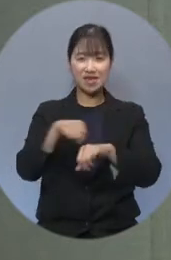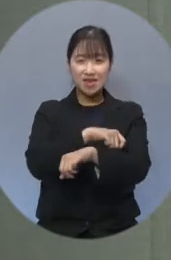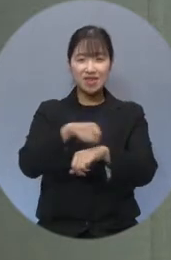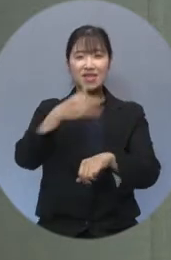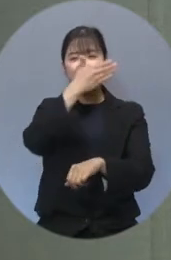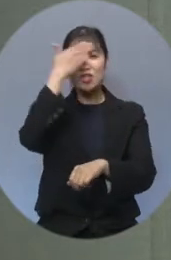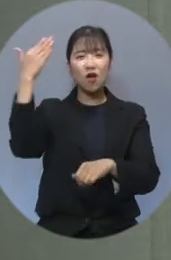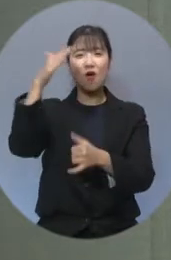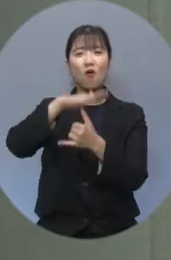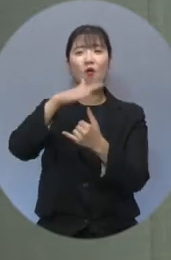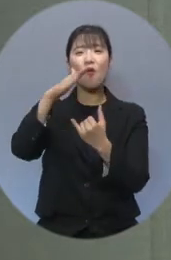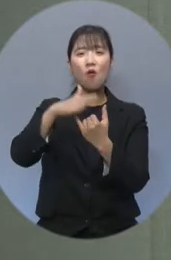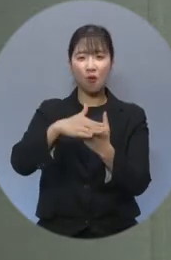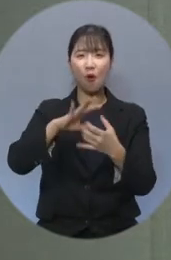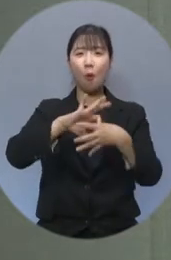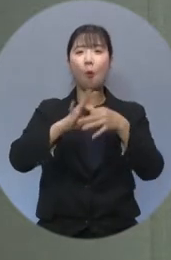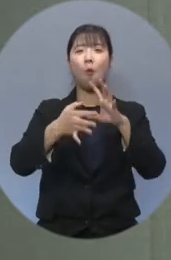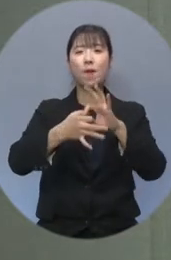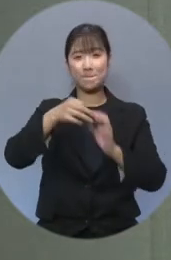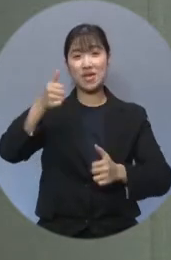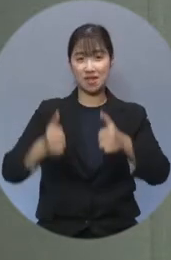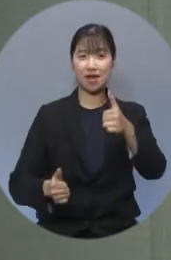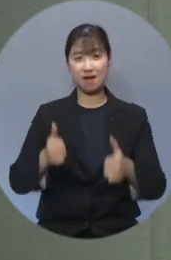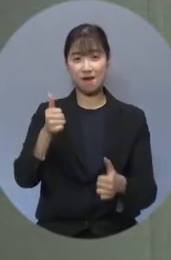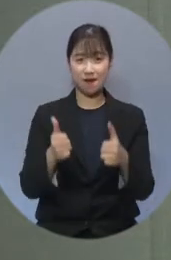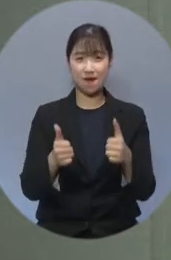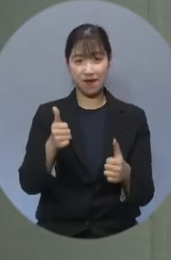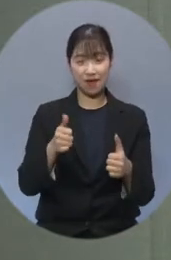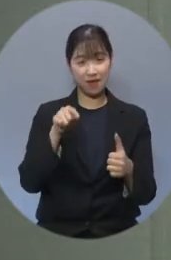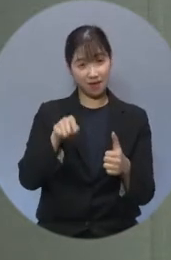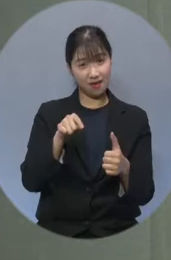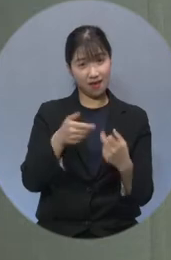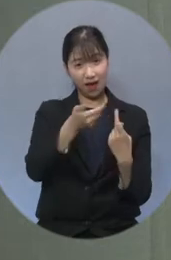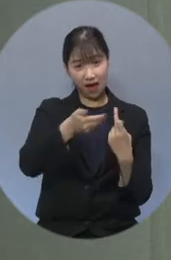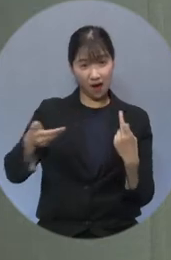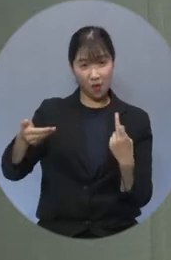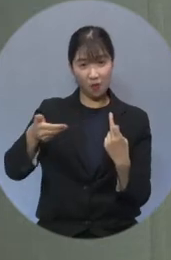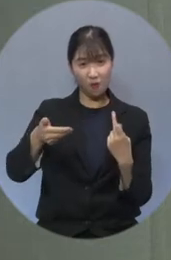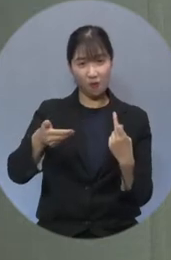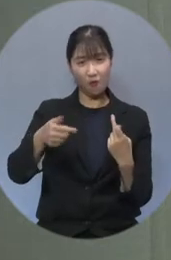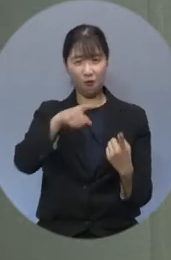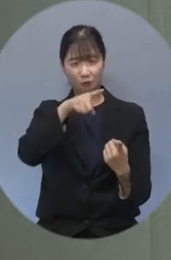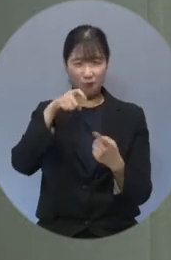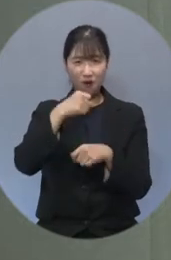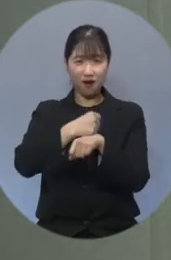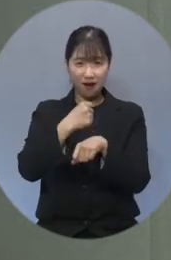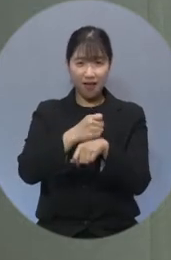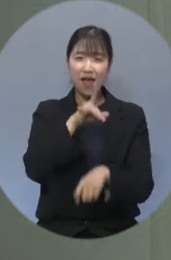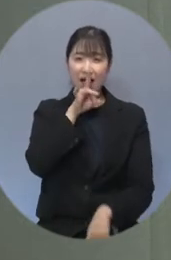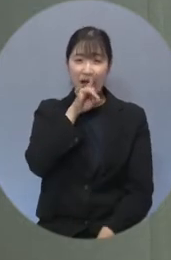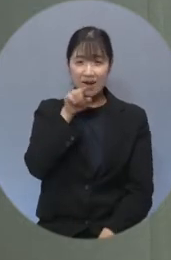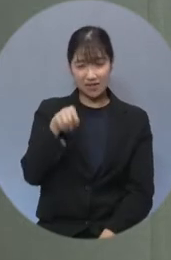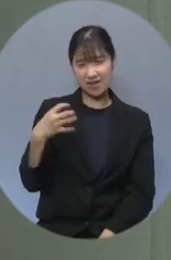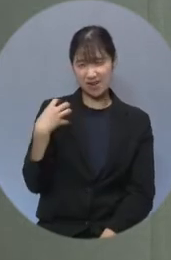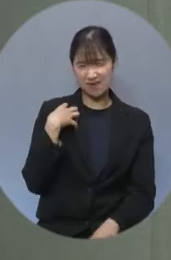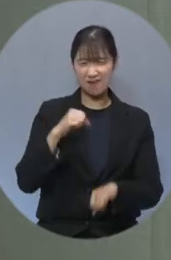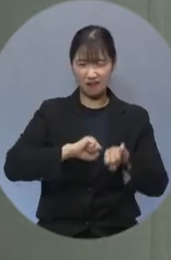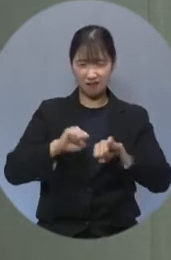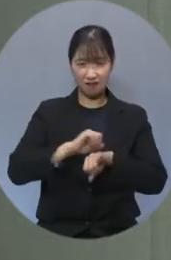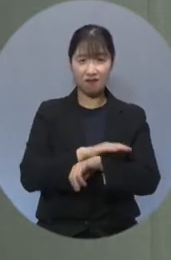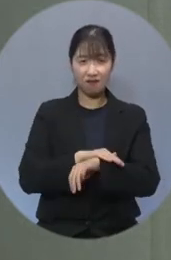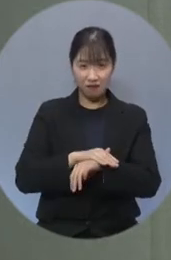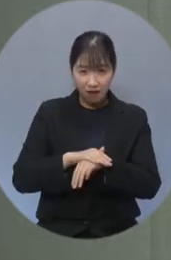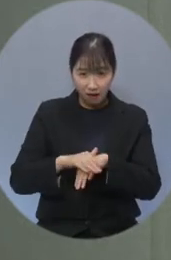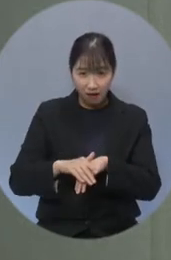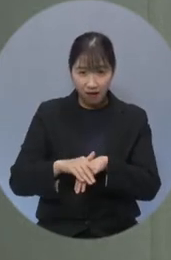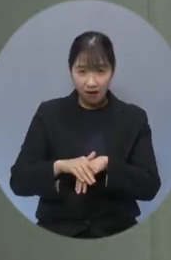청소년 올림픽 대회를 네, 네. 강원도에 유치하는데 네, 네. 강릉에도 큰 역할을 해야 하고